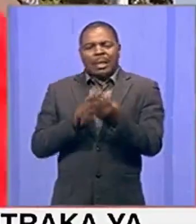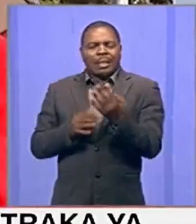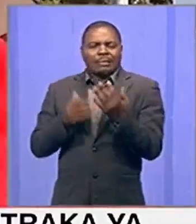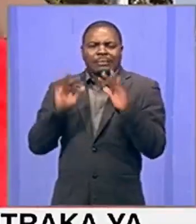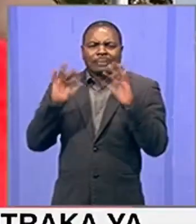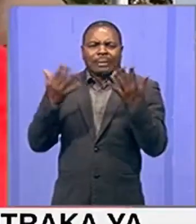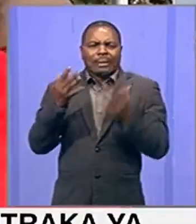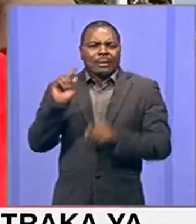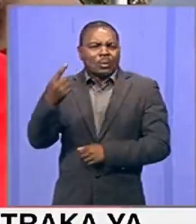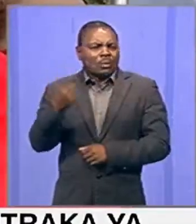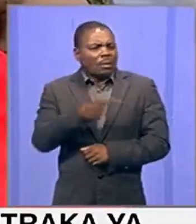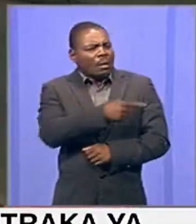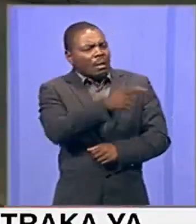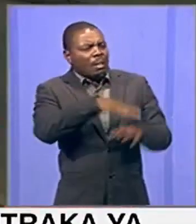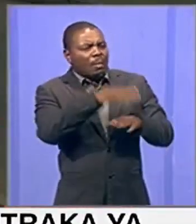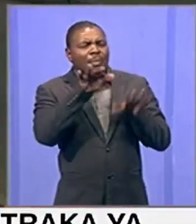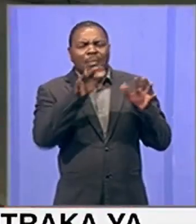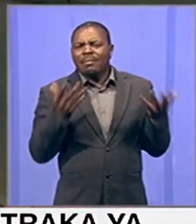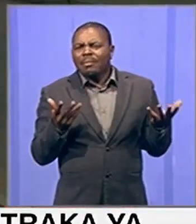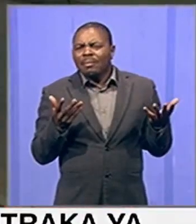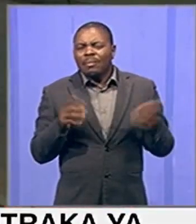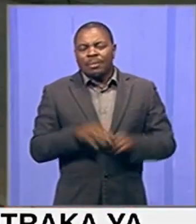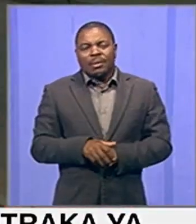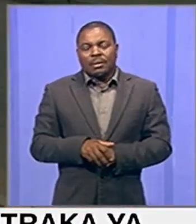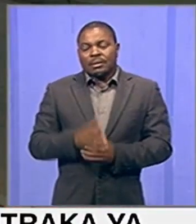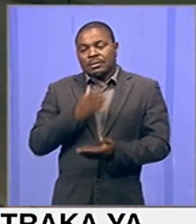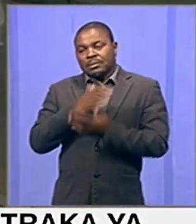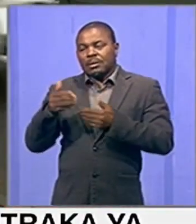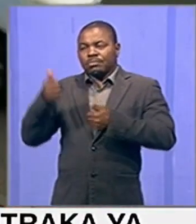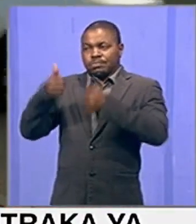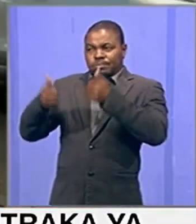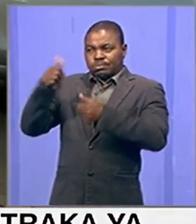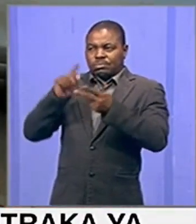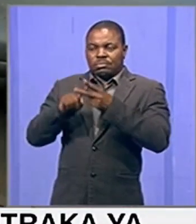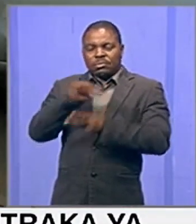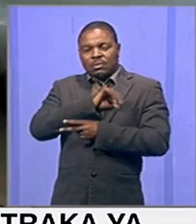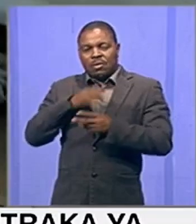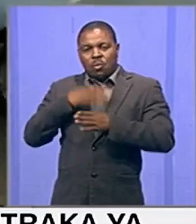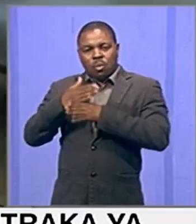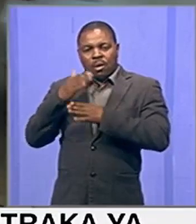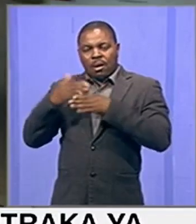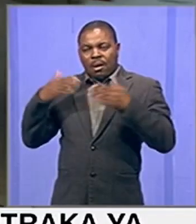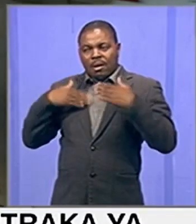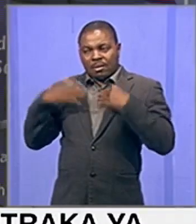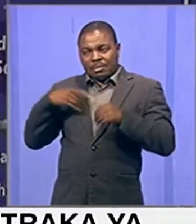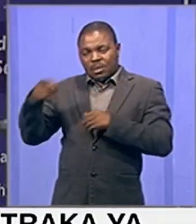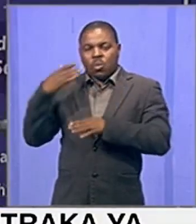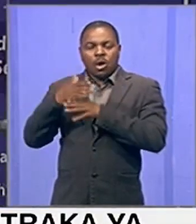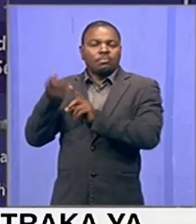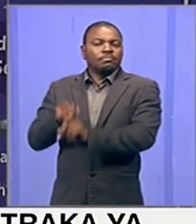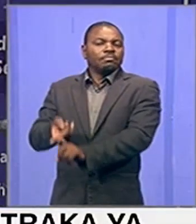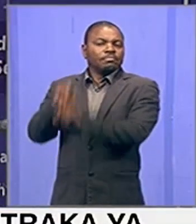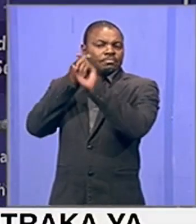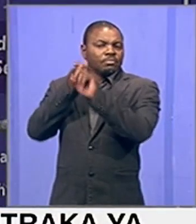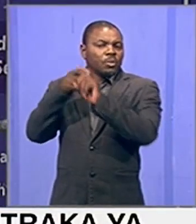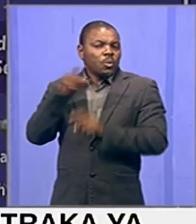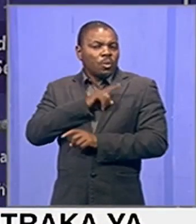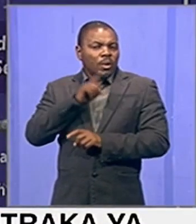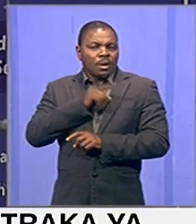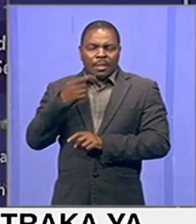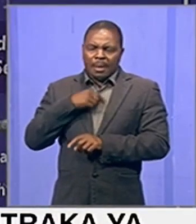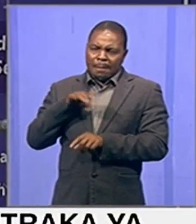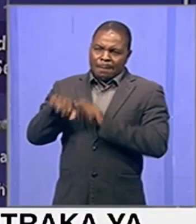So what about the rest? Batsamaisi bagolo bangwe le badiri ba lephata la botsamaisi ba sekegilwe morago ga go sena go